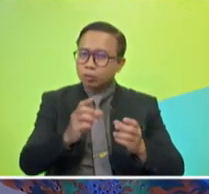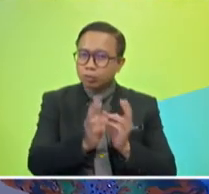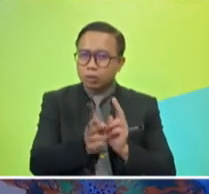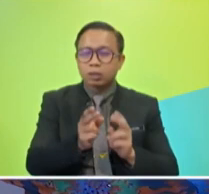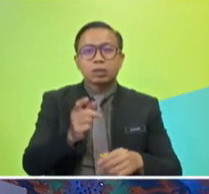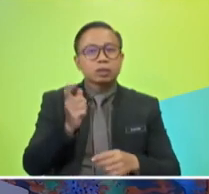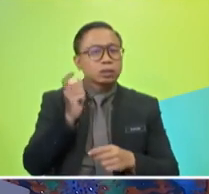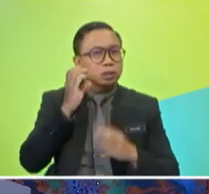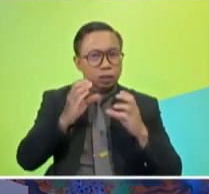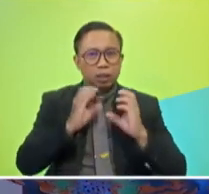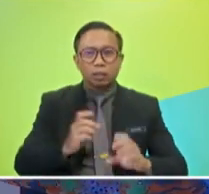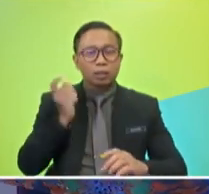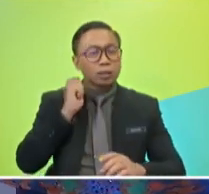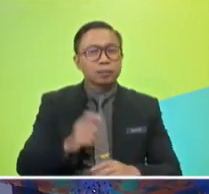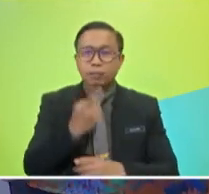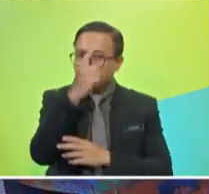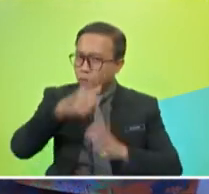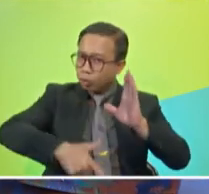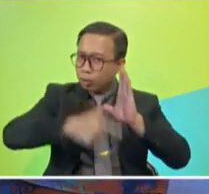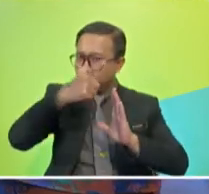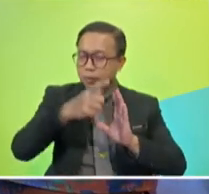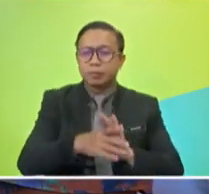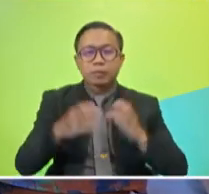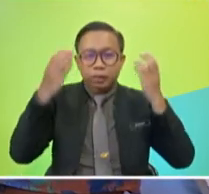Baiklah untuk lebih lagi